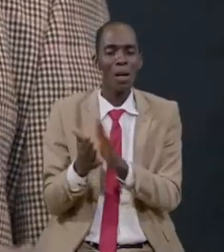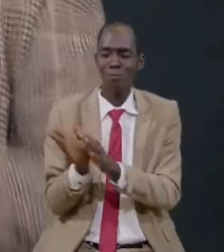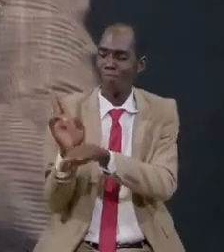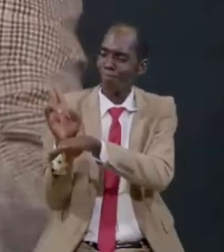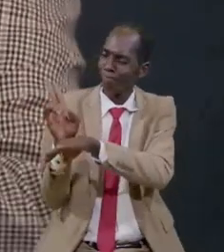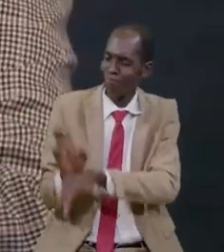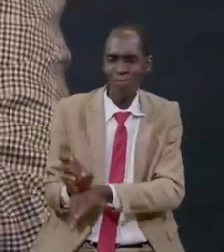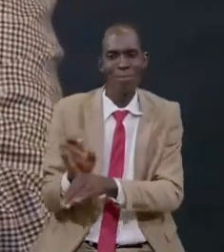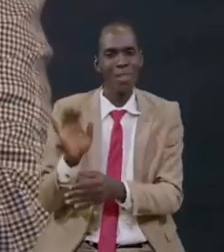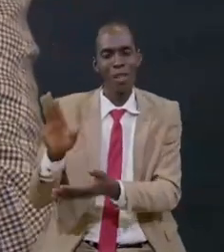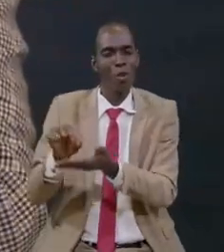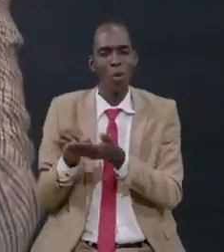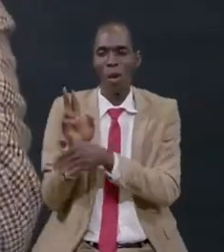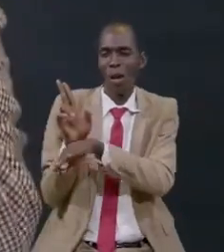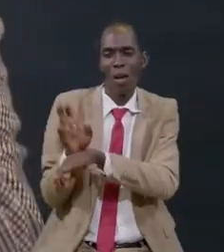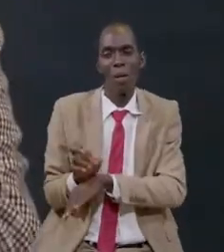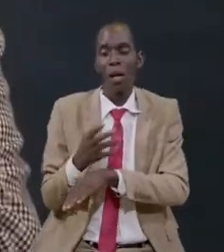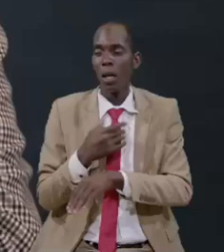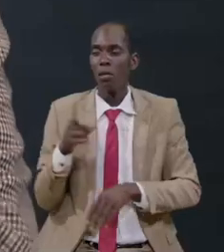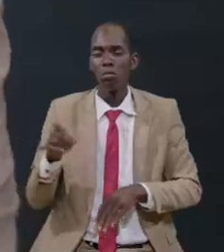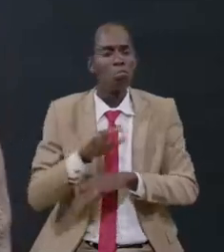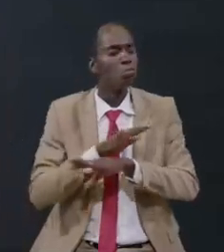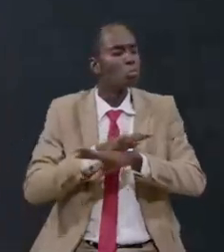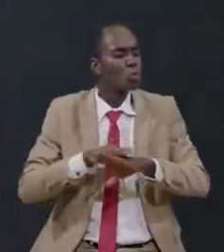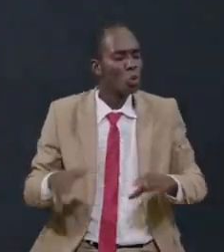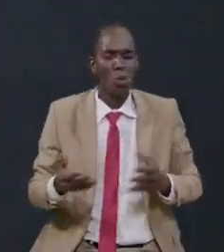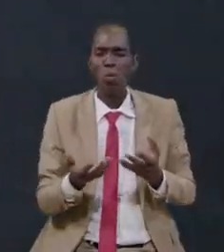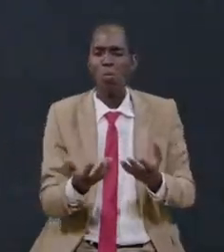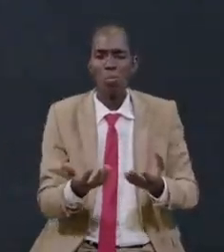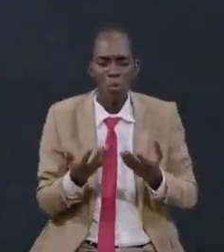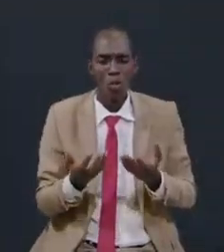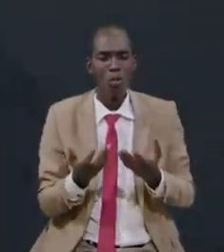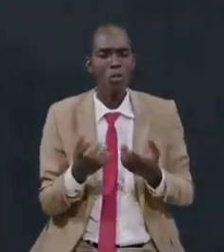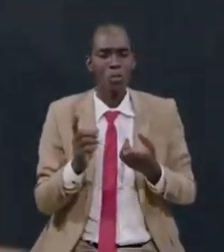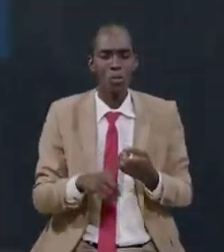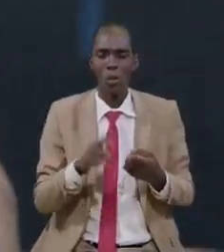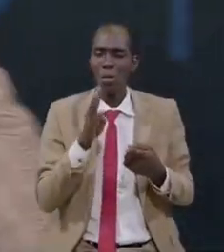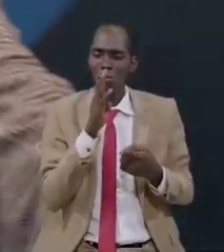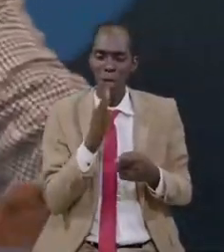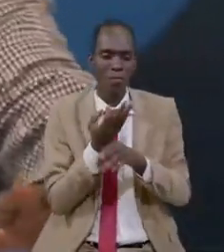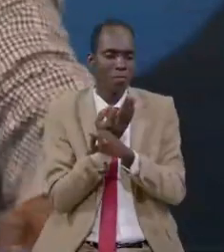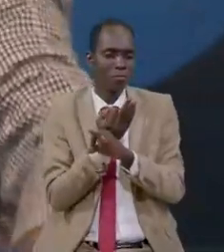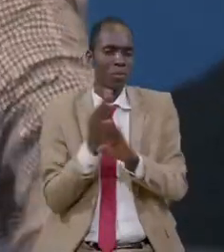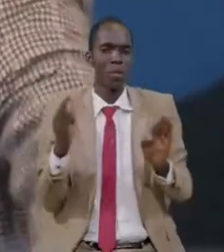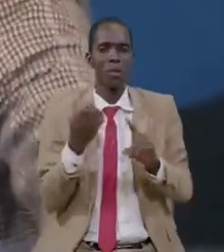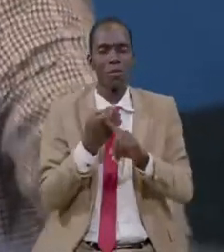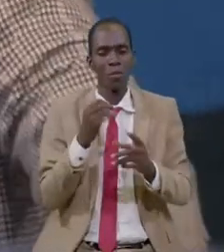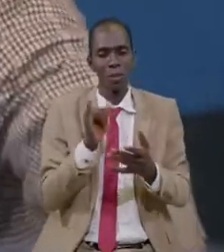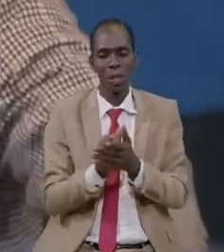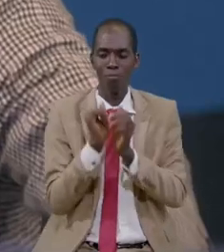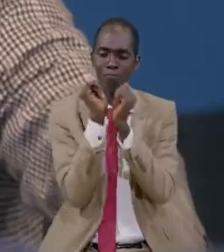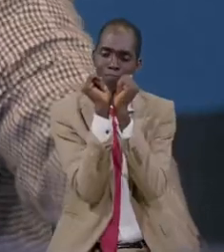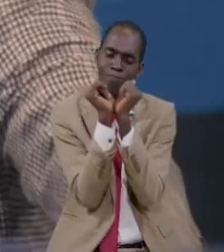ça. C'est leur habitude. Et ils ne désirent jamais en sortir de